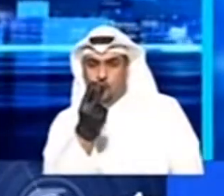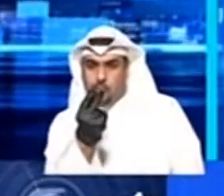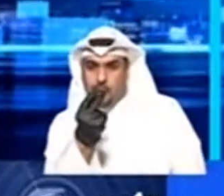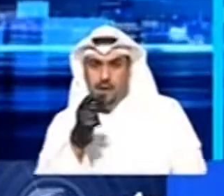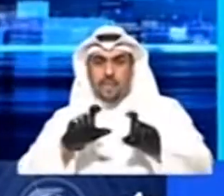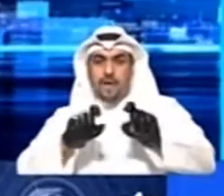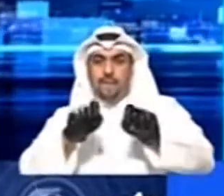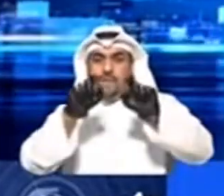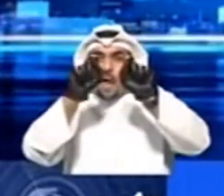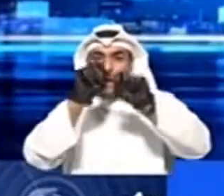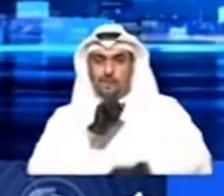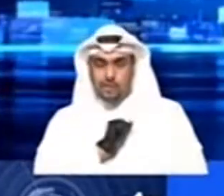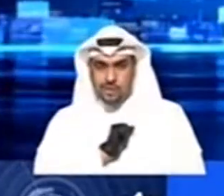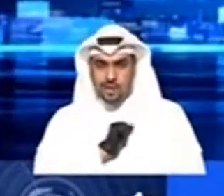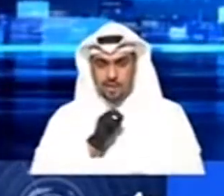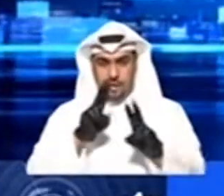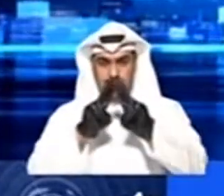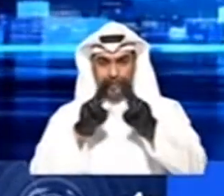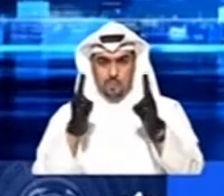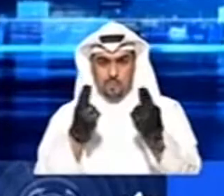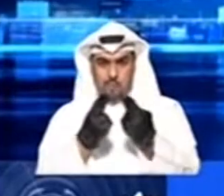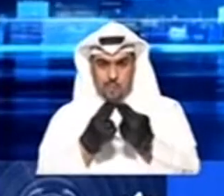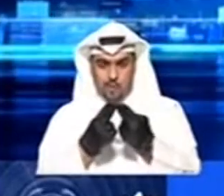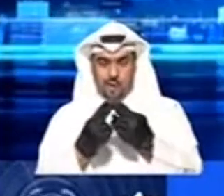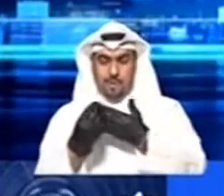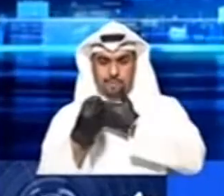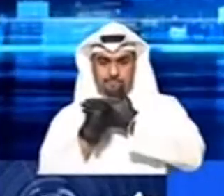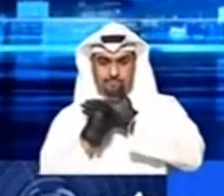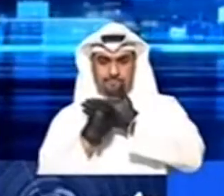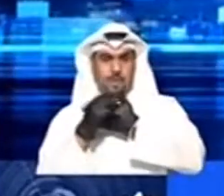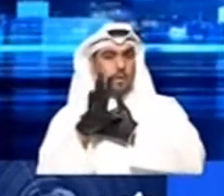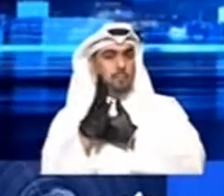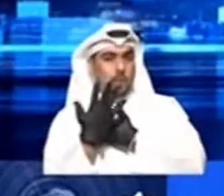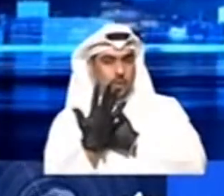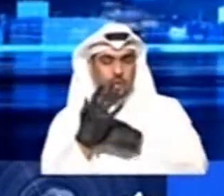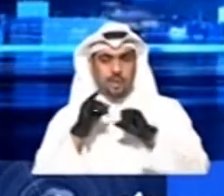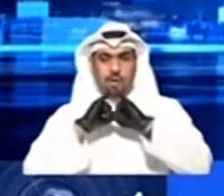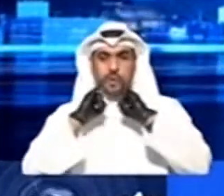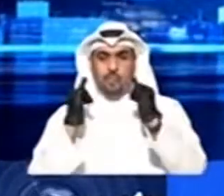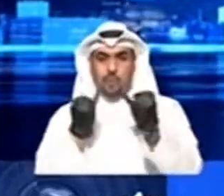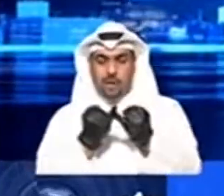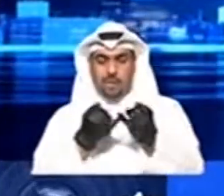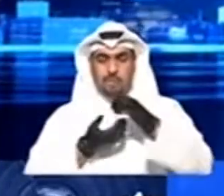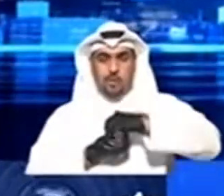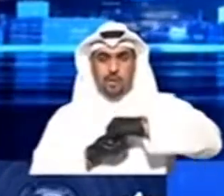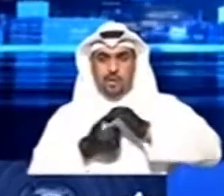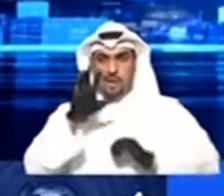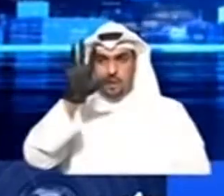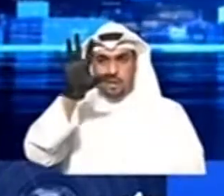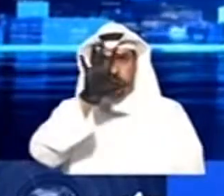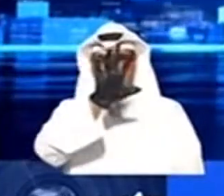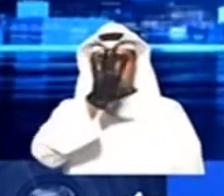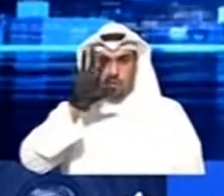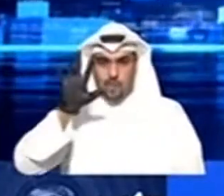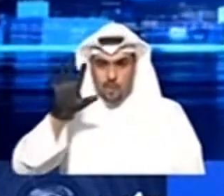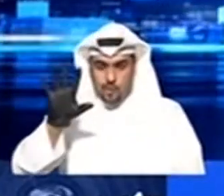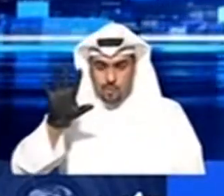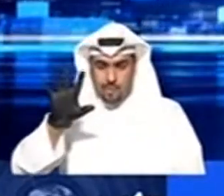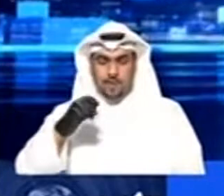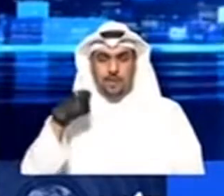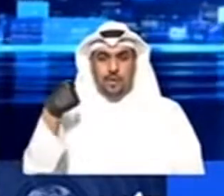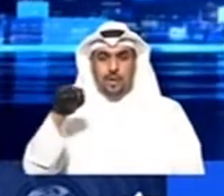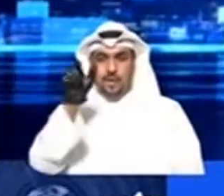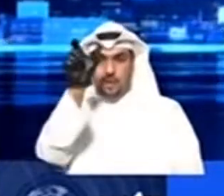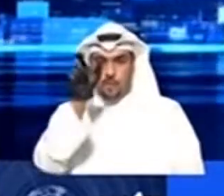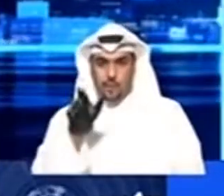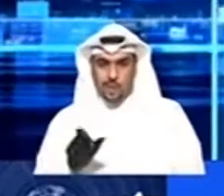من المفوضية الأوروبية ومنظمة الصحة العالمية ومنظمات دولية أخرى، حيث ألقى الشيخ الدكتور أحمد ناصر